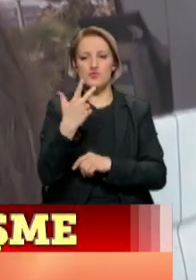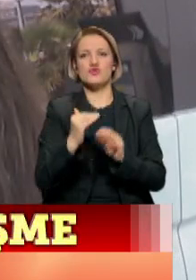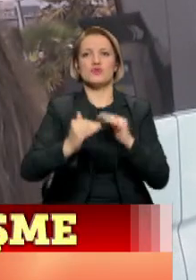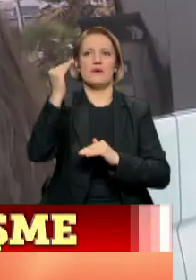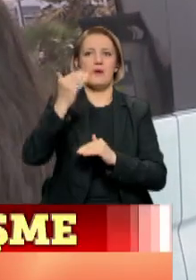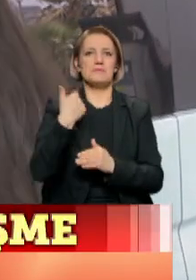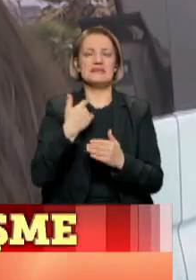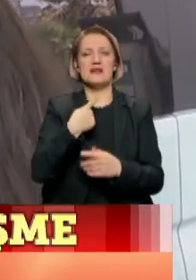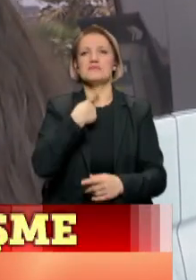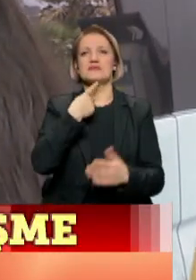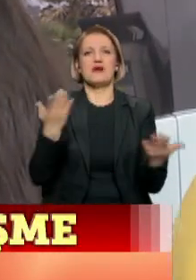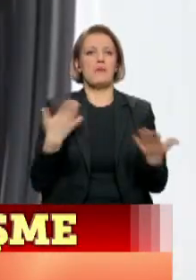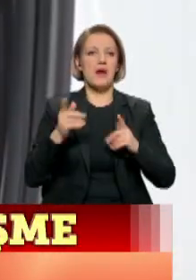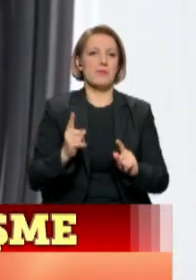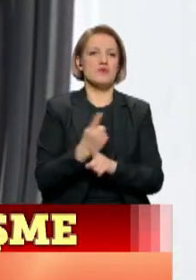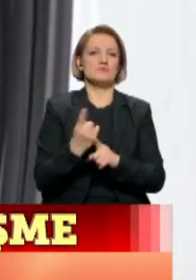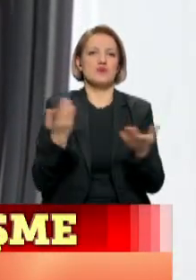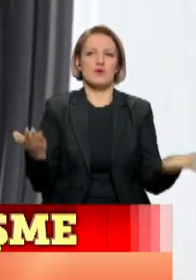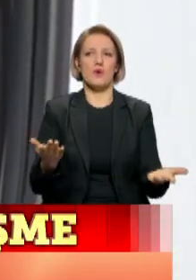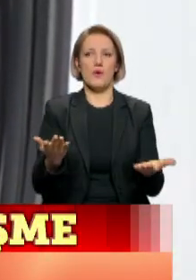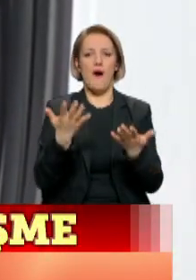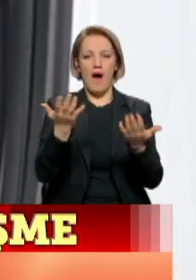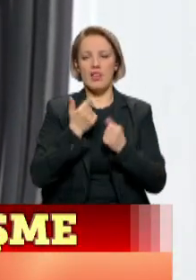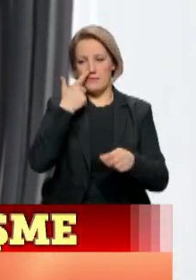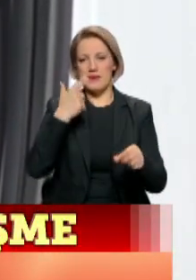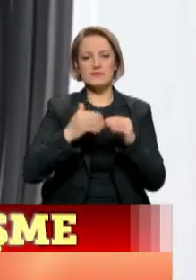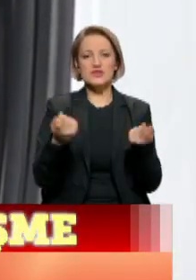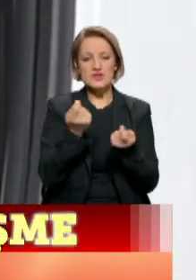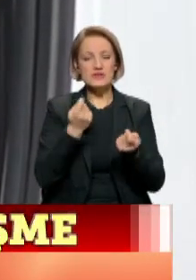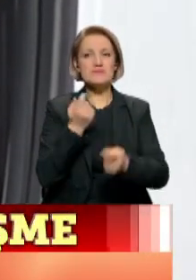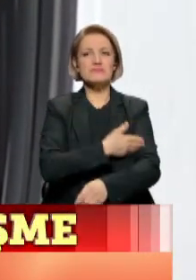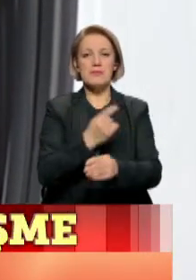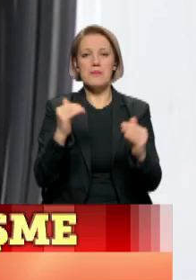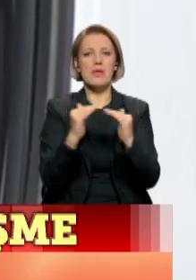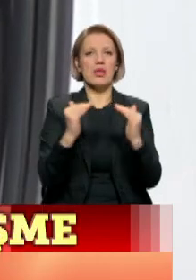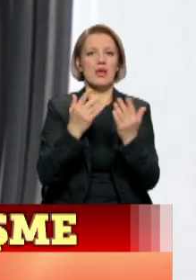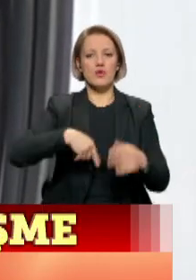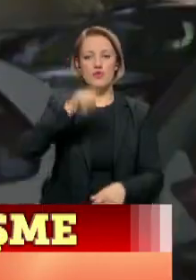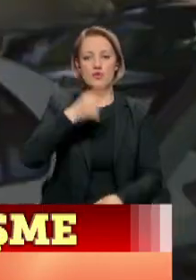çıkarıyla artık biz de bıktık ama yapacak bir şey yok yaptığımız için yani yaptığımız bazı kafa kafaya enerji